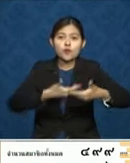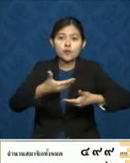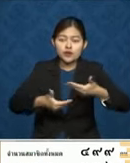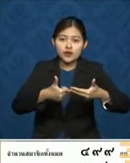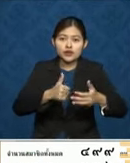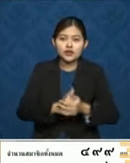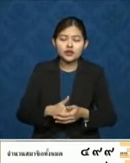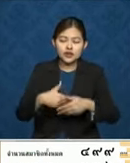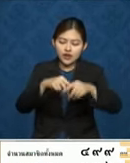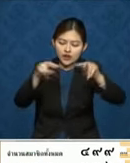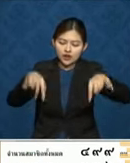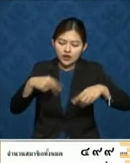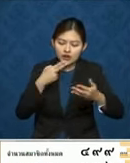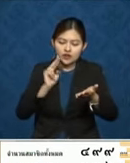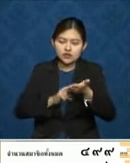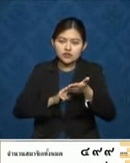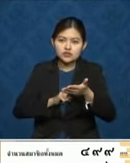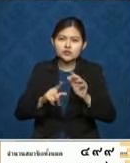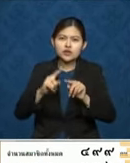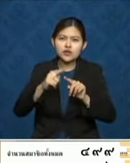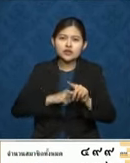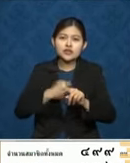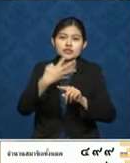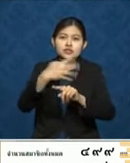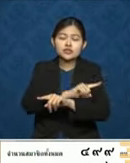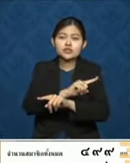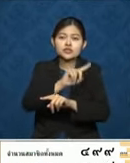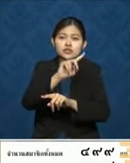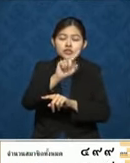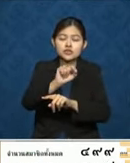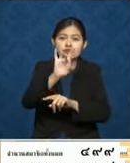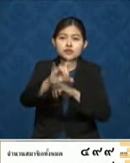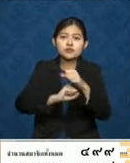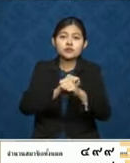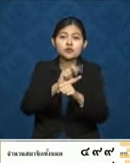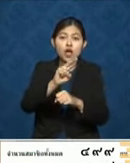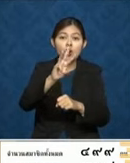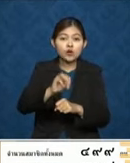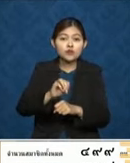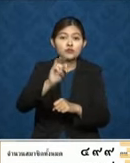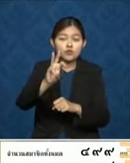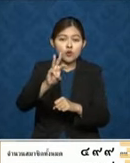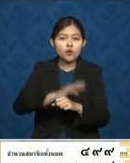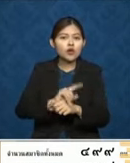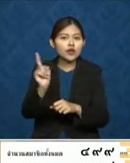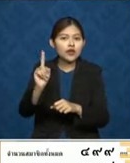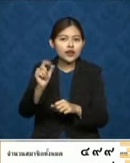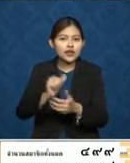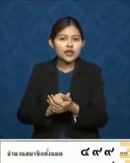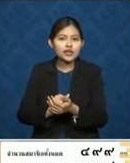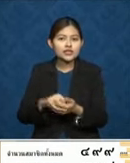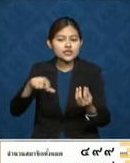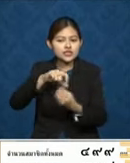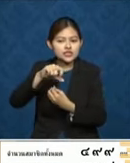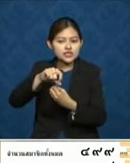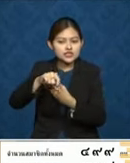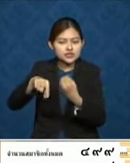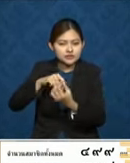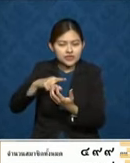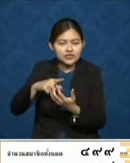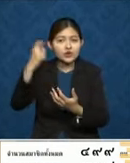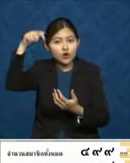เมื่อวันที่20 8เมษายน 2566นะครับในการเรื่องการนำเข้าสิ่งประดิษฐ์จากประเทศเพื่อน